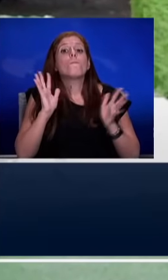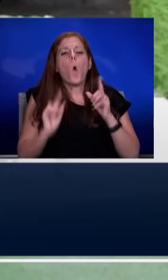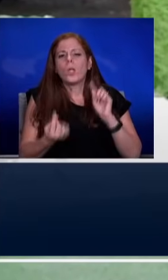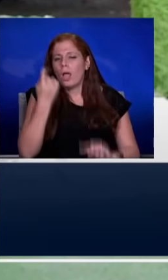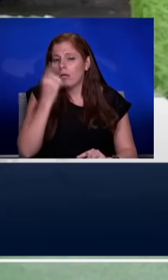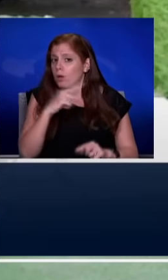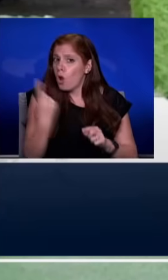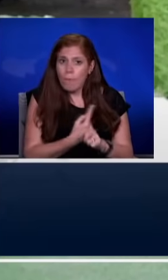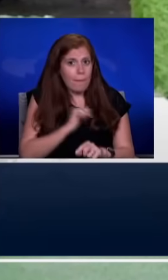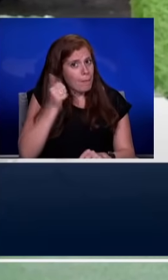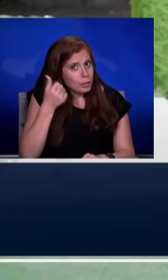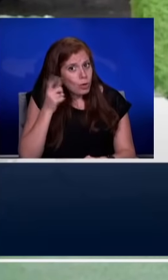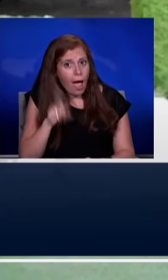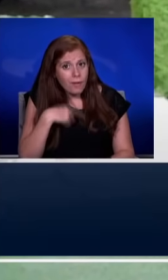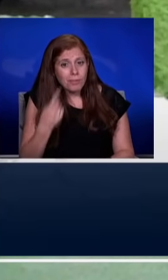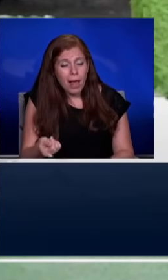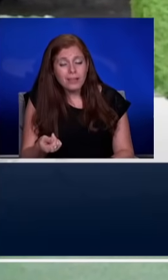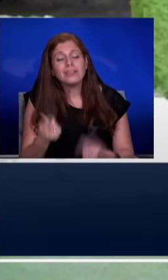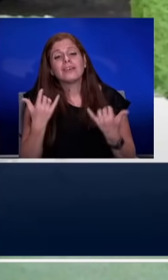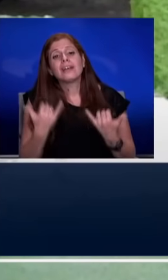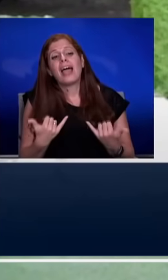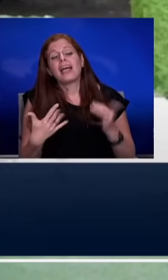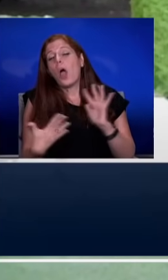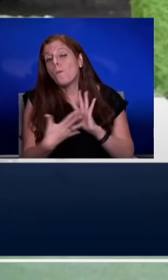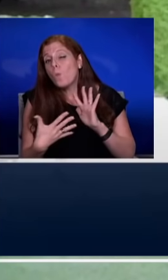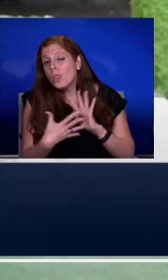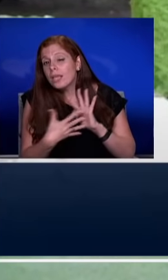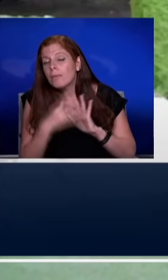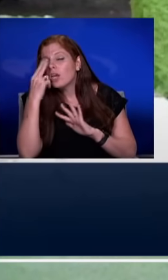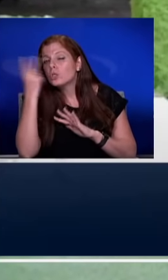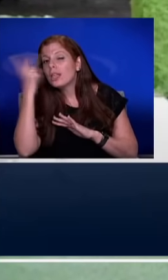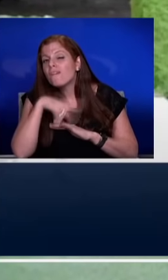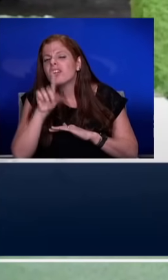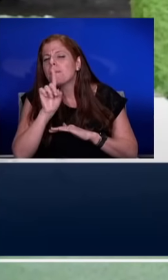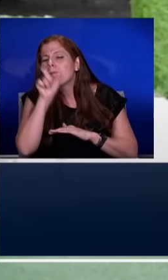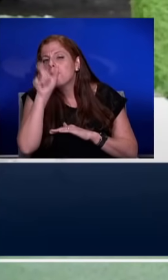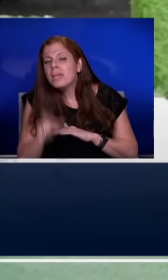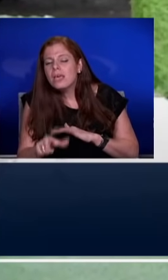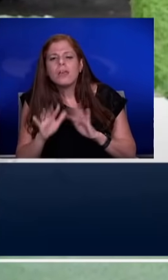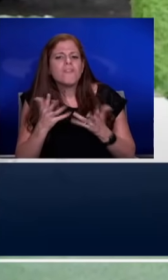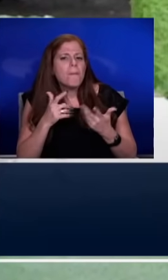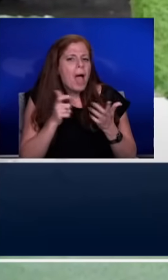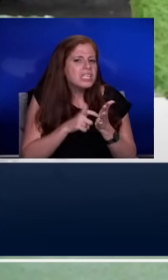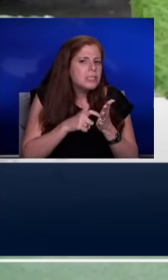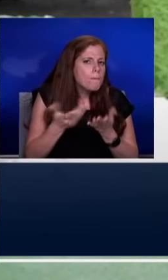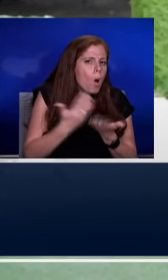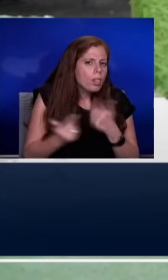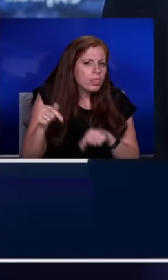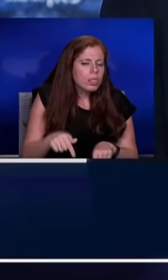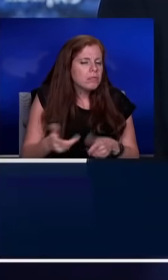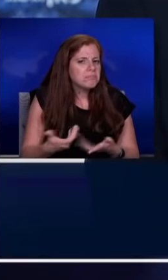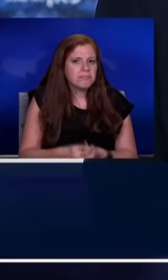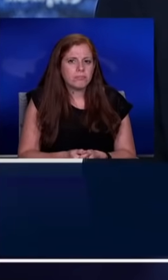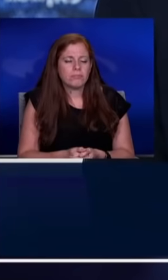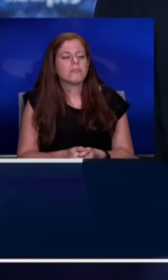בפעם הראשונה, חייבים לציין. כרגע נעשות בדיקות כדי לנסות להבין במי מדובר ומה הרקע לכל העניין הזה.